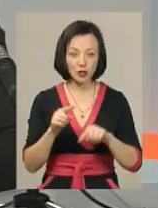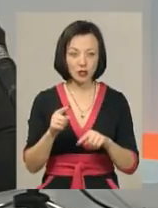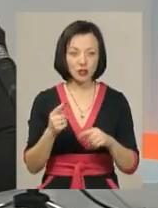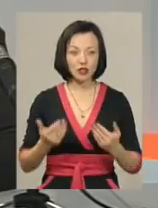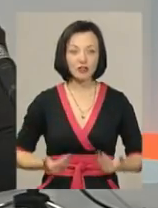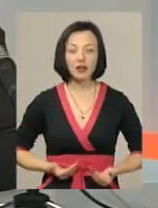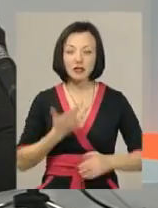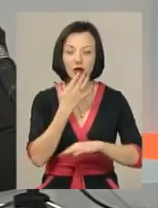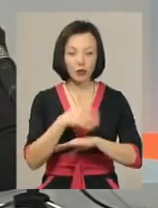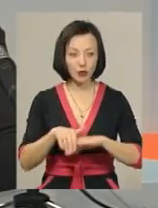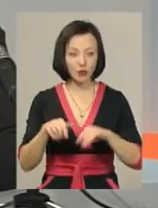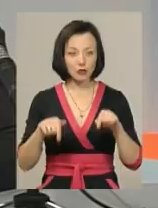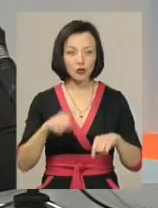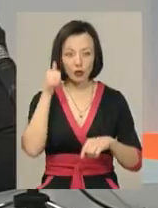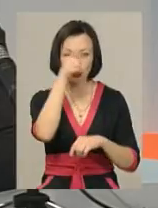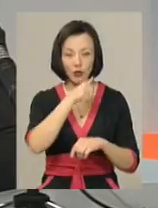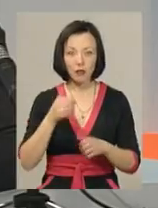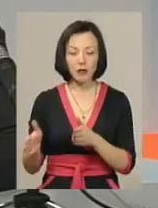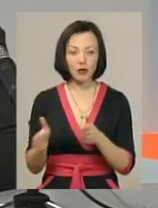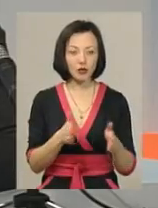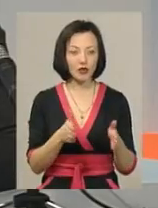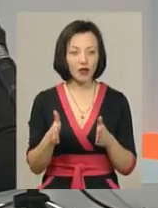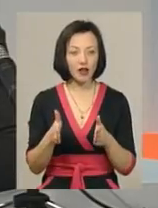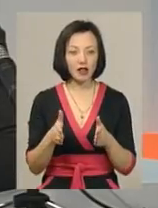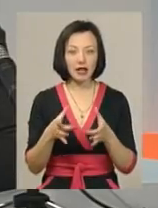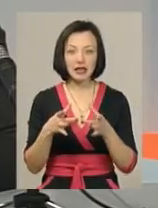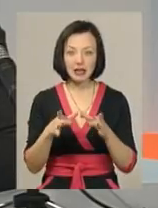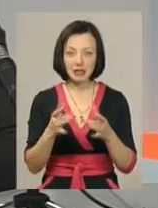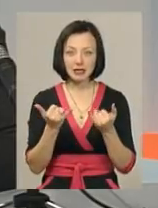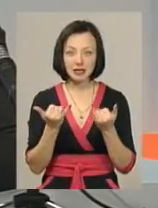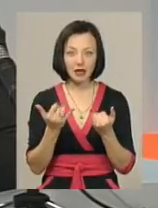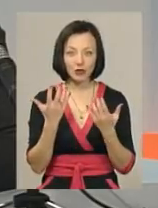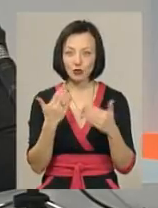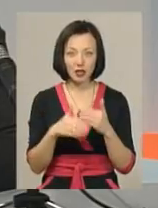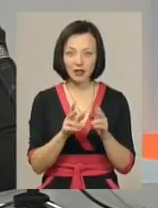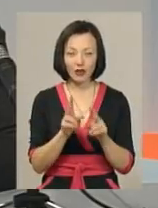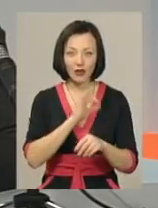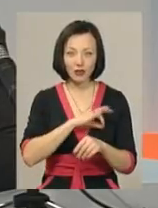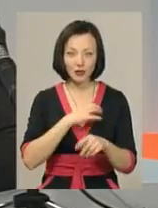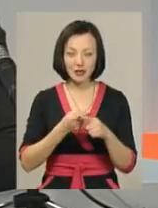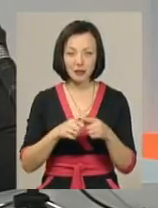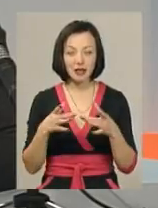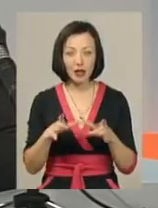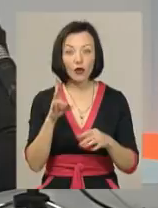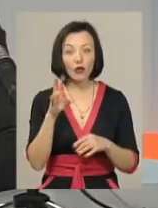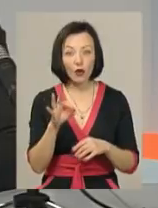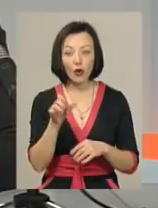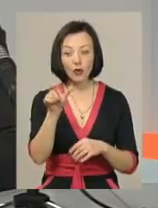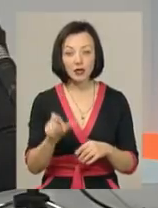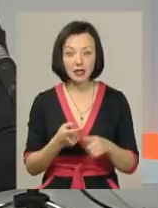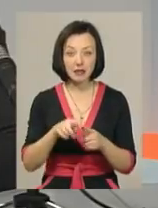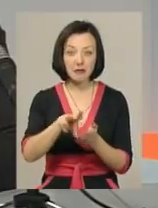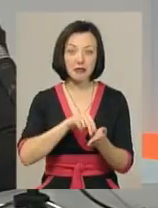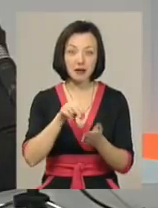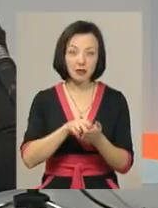який живе за кордоном цього року приготувала диск Хоча зараз ними вже ніхто не користується цими дисками але людина собі потім це